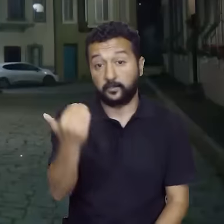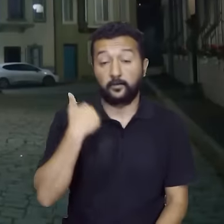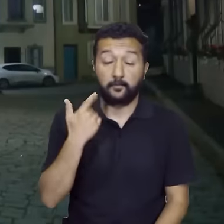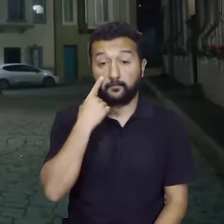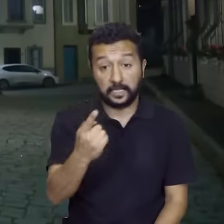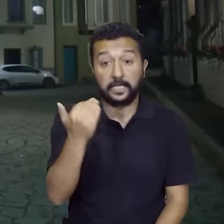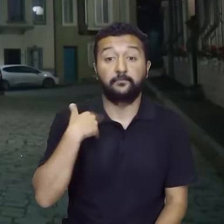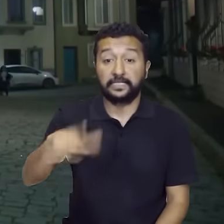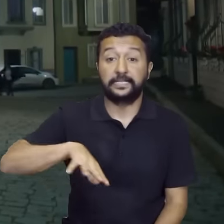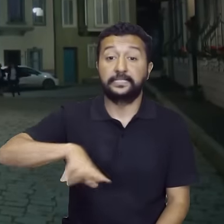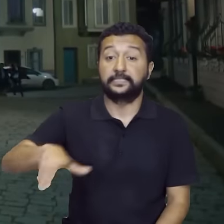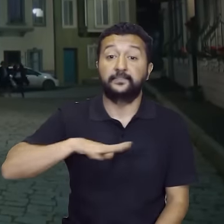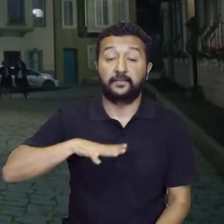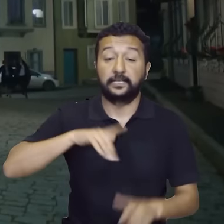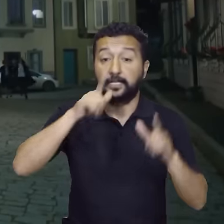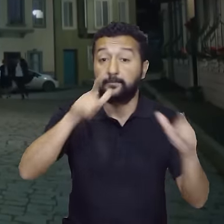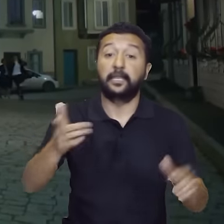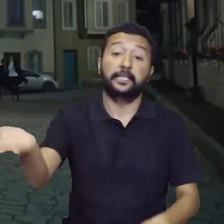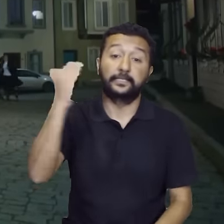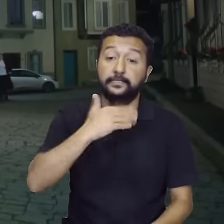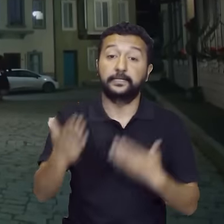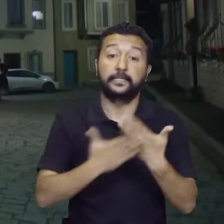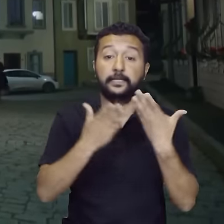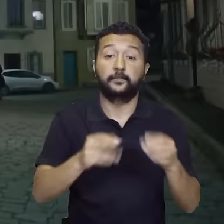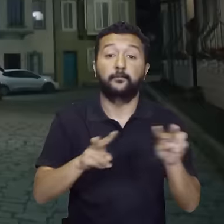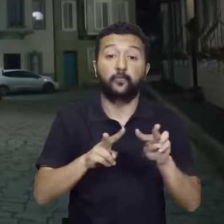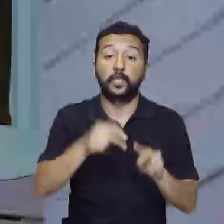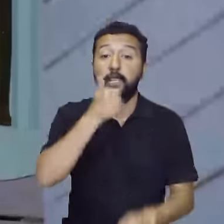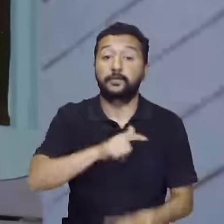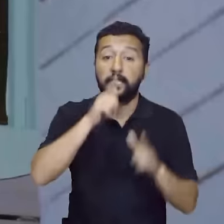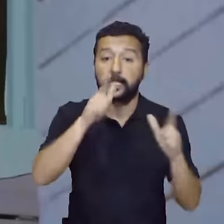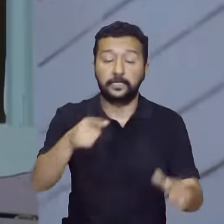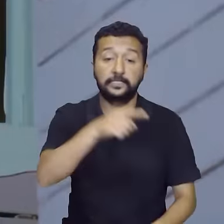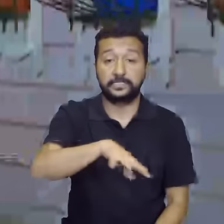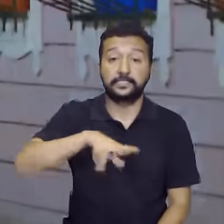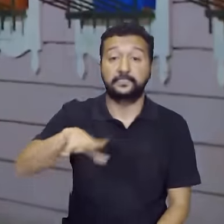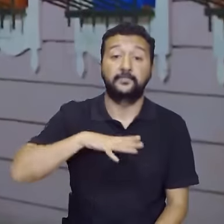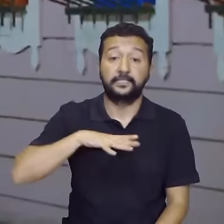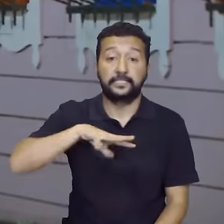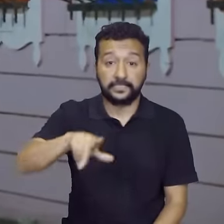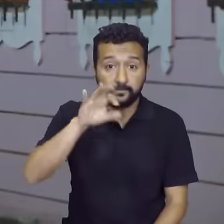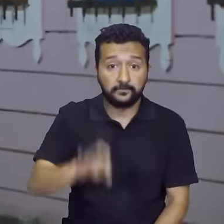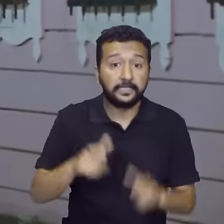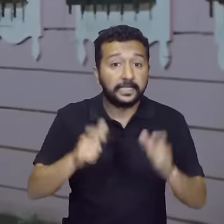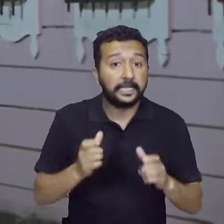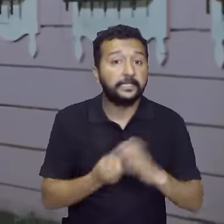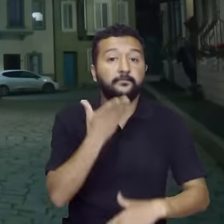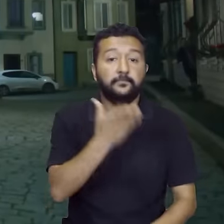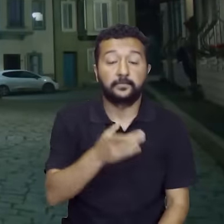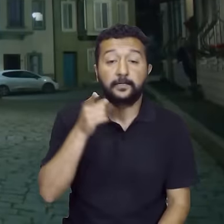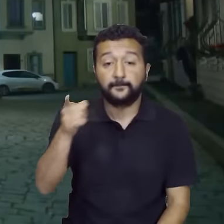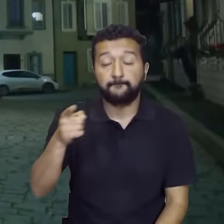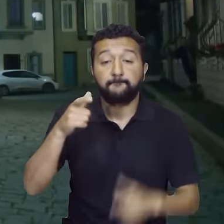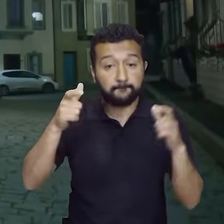bekliyorum. Bak gelmezseniz hatırım kalır. Hayır, yetişe. Münir abi, hırsız. Aa, hayırdır ya? Hırsız mı? Nereye girmiş?